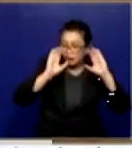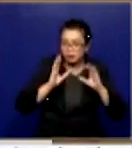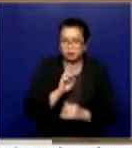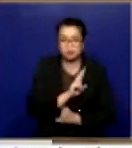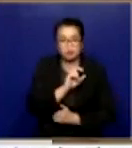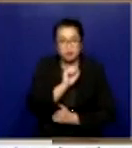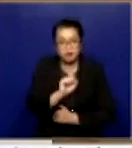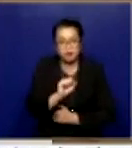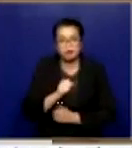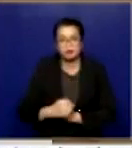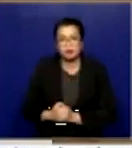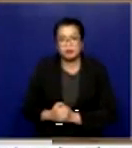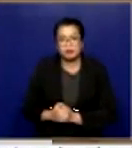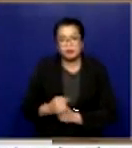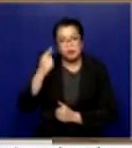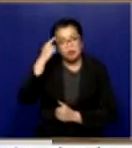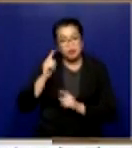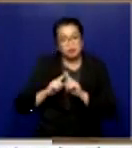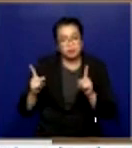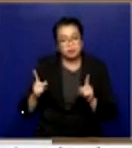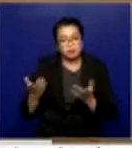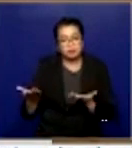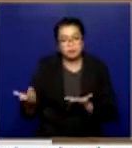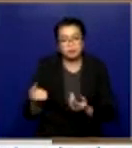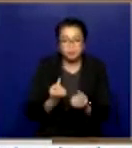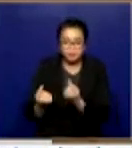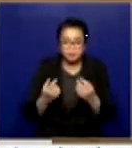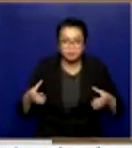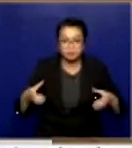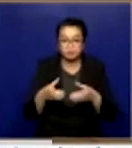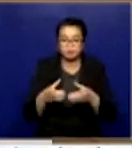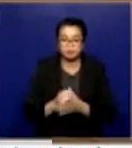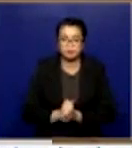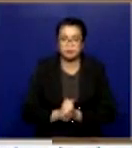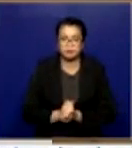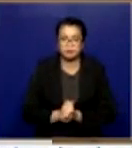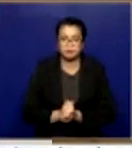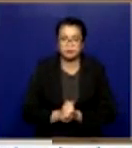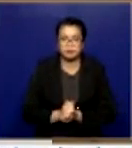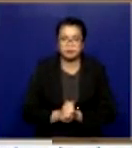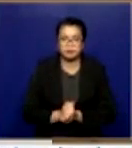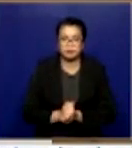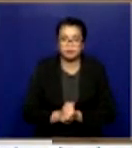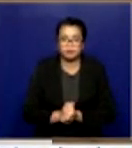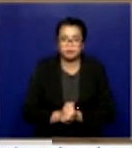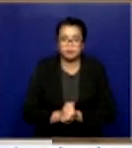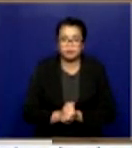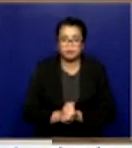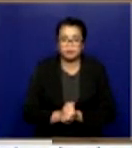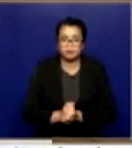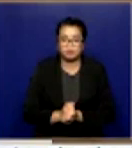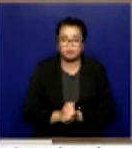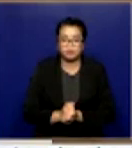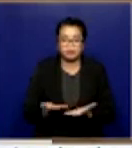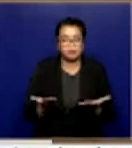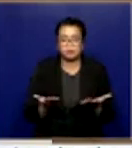สภาแต่กูเห็นทางดีหรือผู้ที่มีอะไร